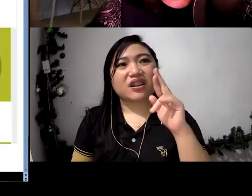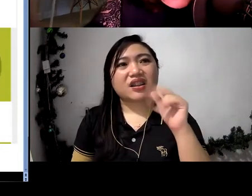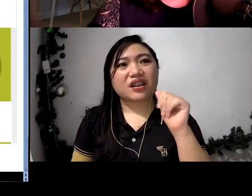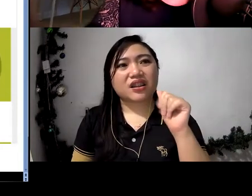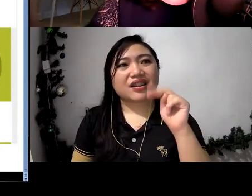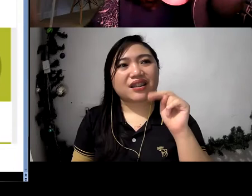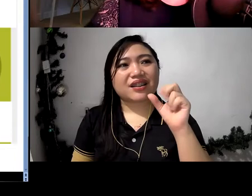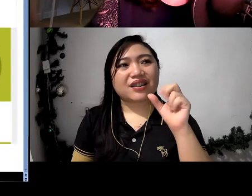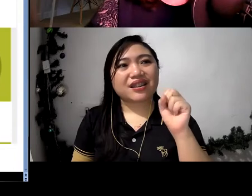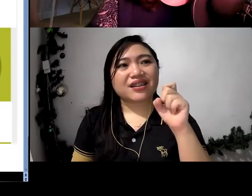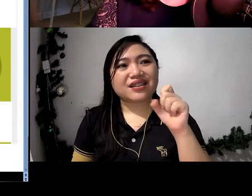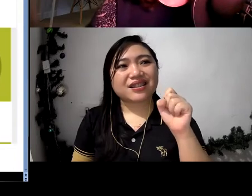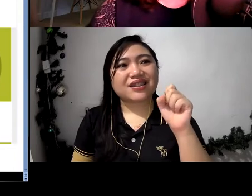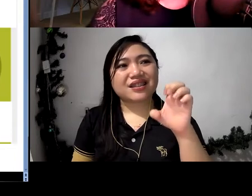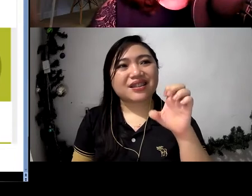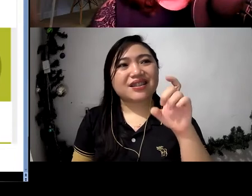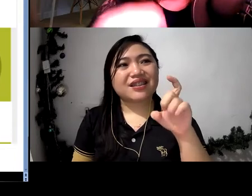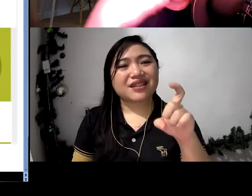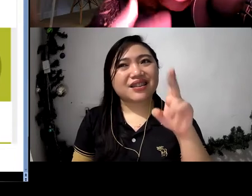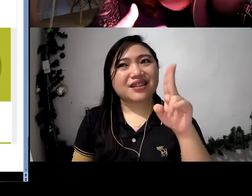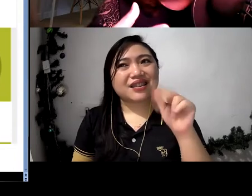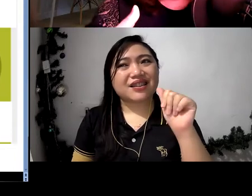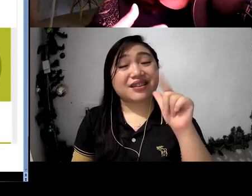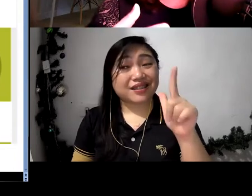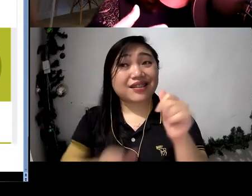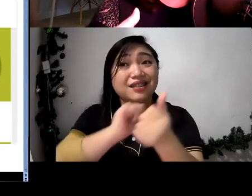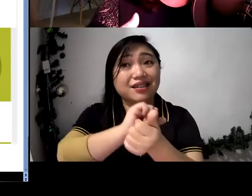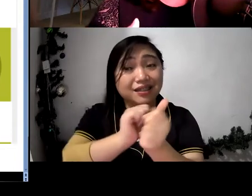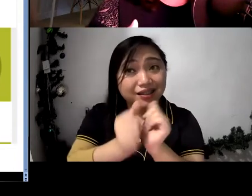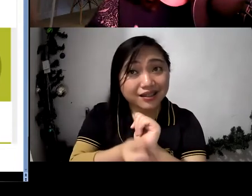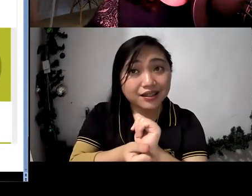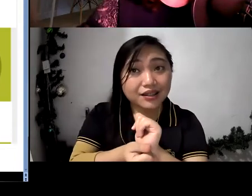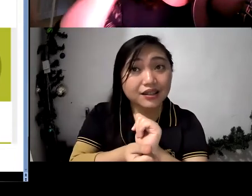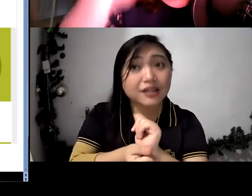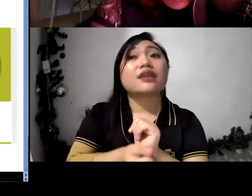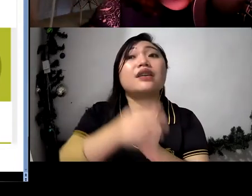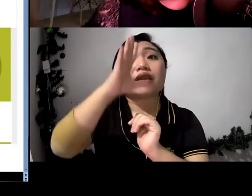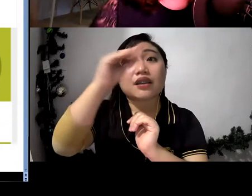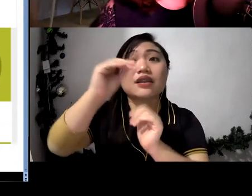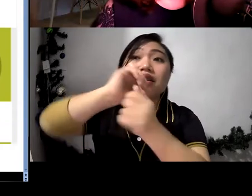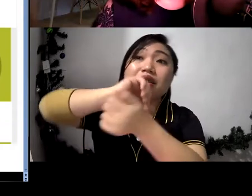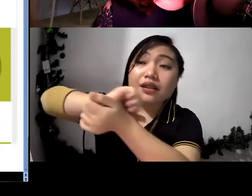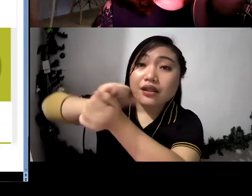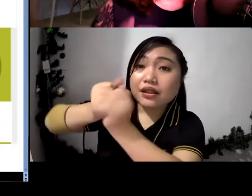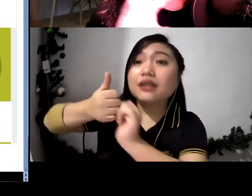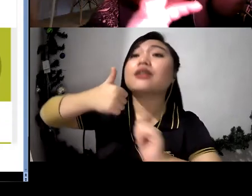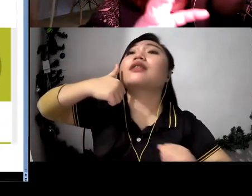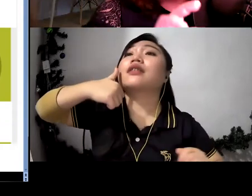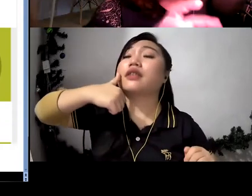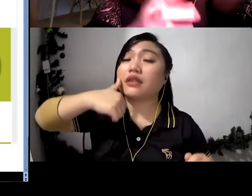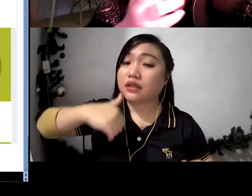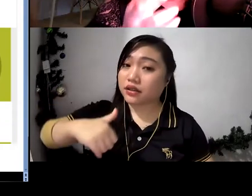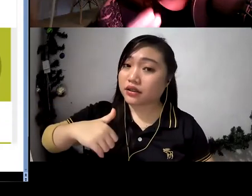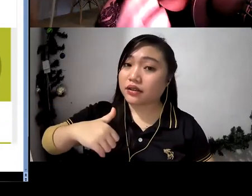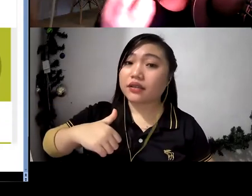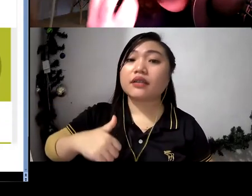no? Kung ang biological sex niya ay lalaki, no, ginawa niyang babae ang kanyang biological sex, nagkaroon